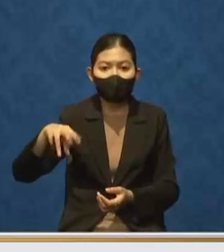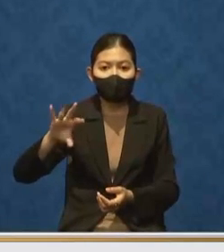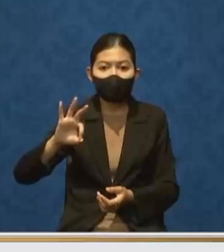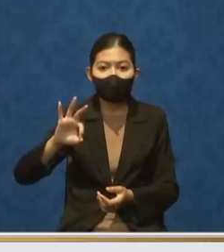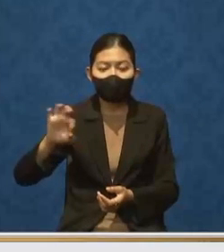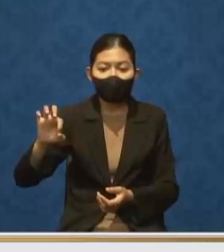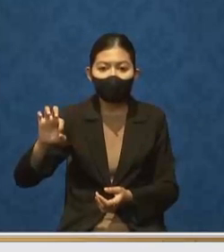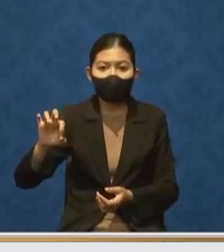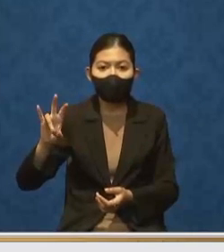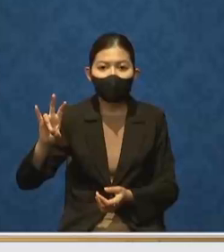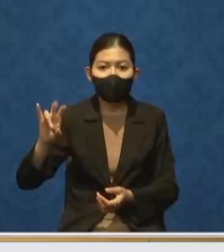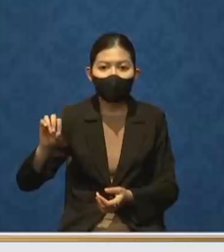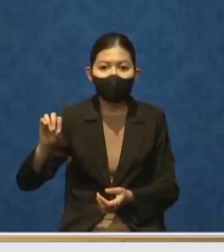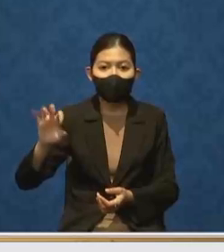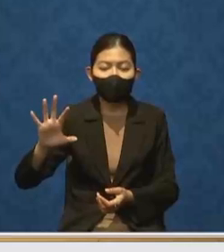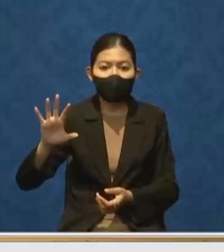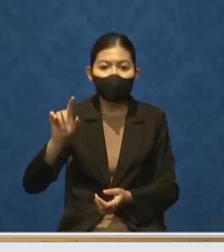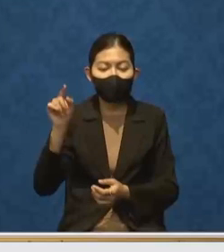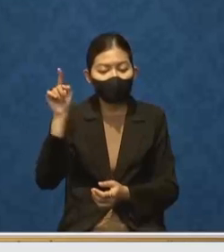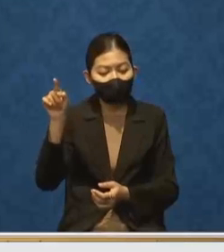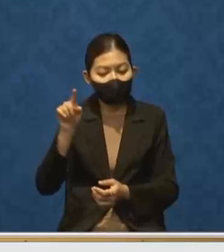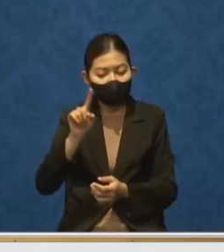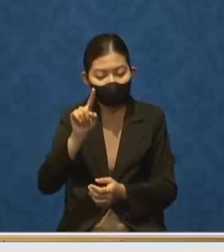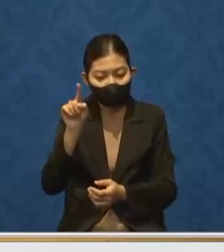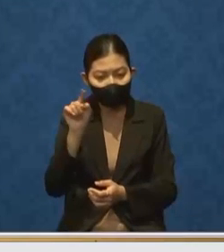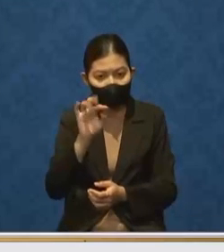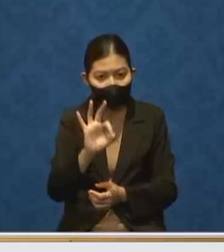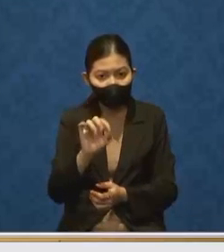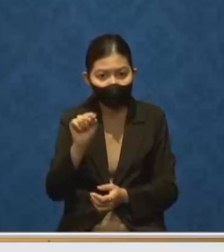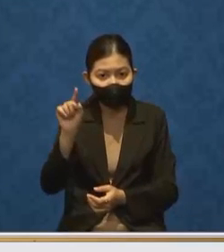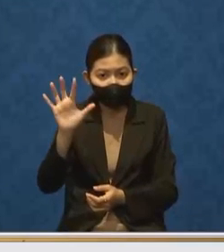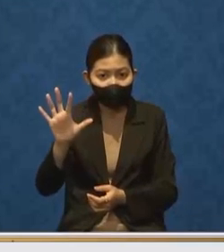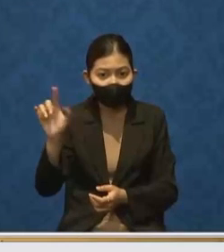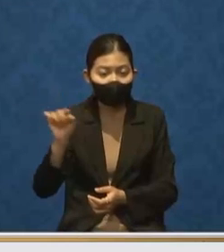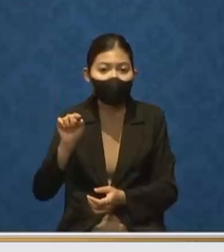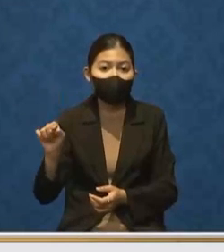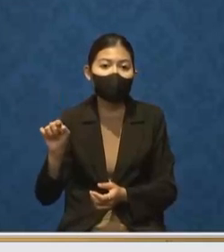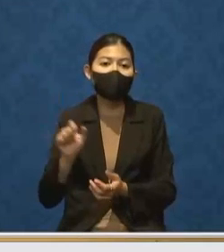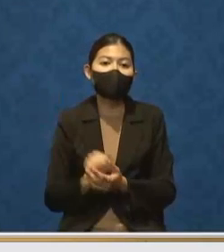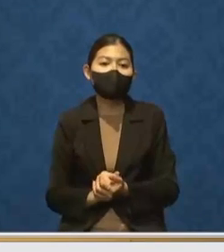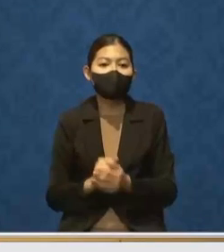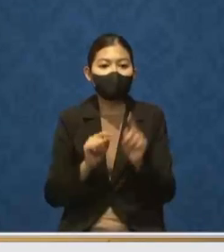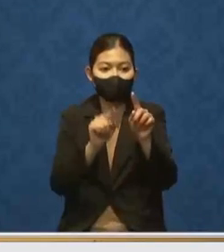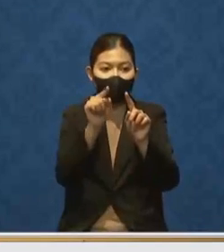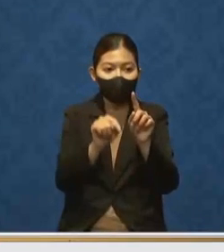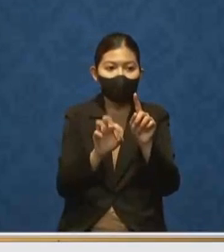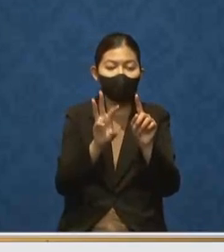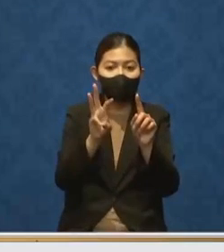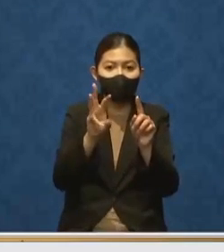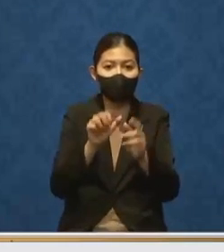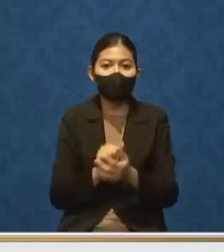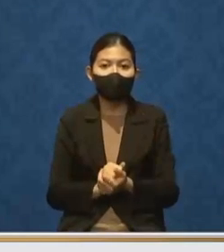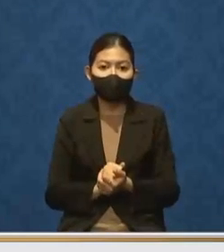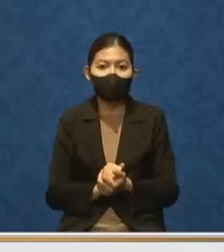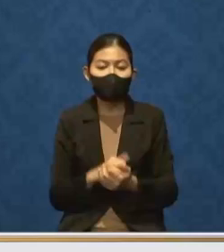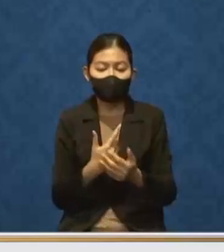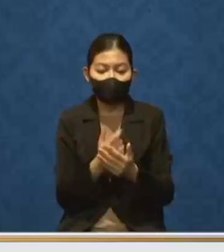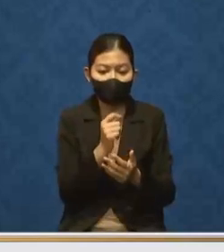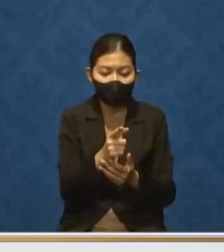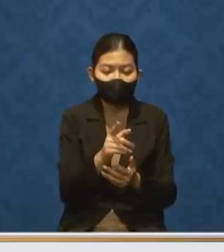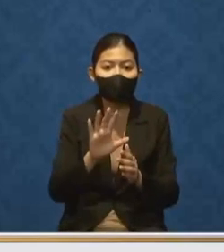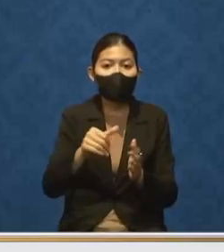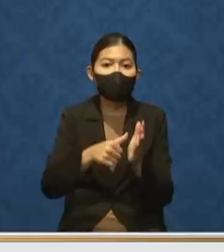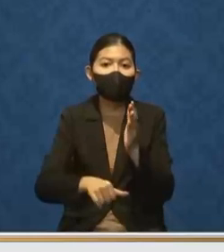269,85.6 ล้านบาทคิดเป็น 106.5 ของวงเงินงบประมาณ 1.6 งบประมาณรายจ่ายเพื่อการชำระหนี้ภาครัฐจำนวน